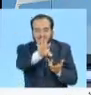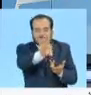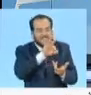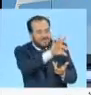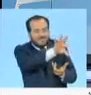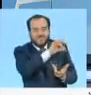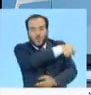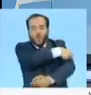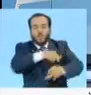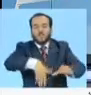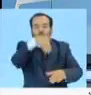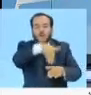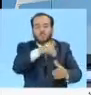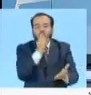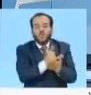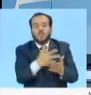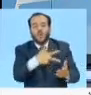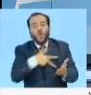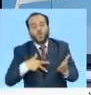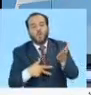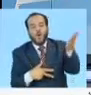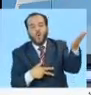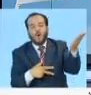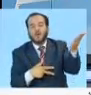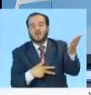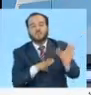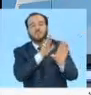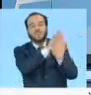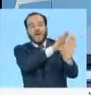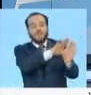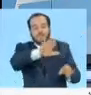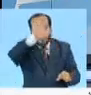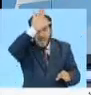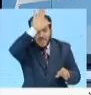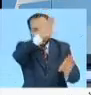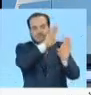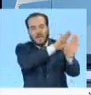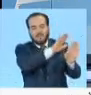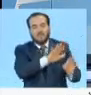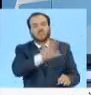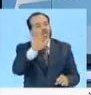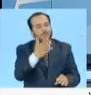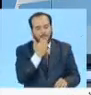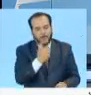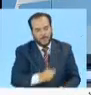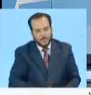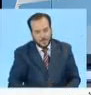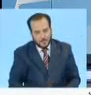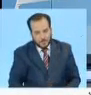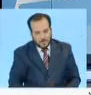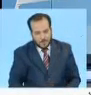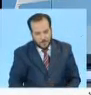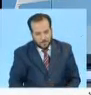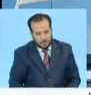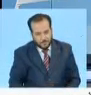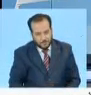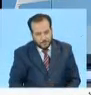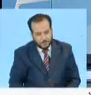إلى البرلمان ولاؤها للملك وليس للشعب.